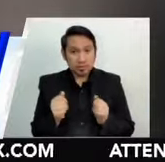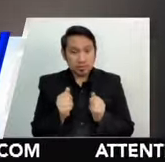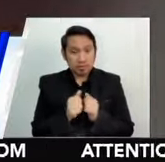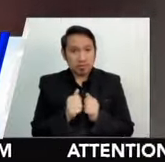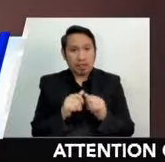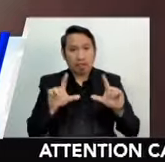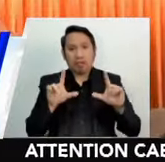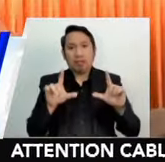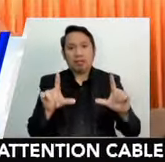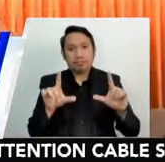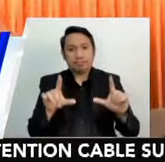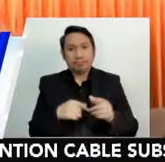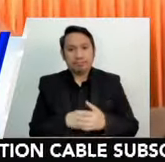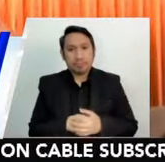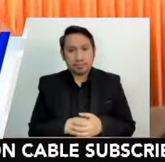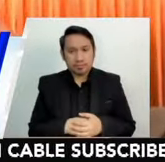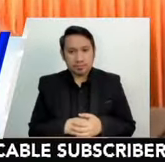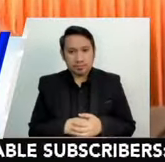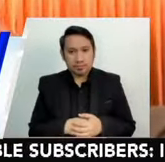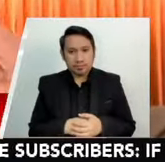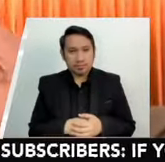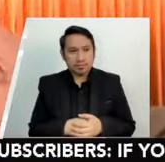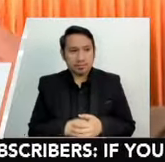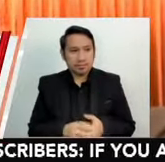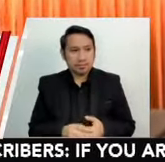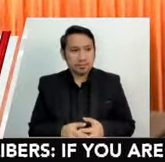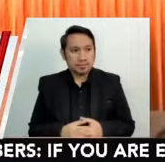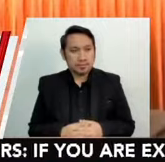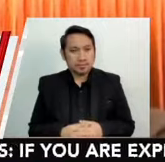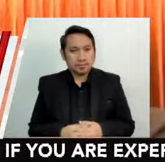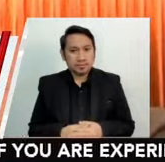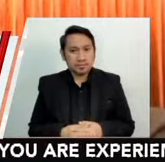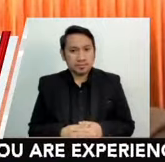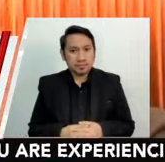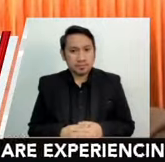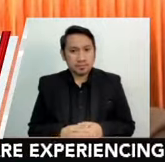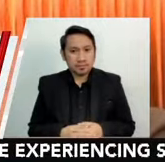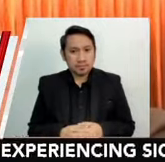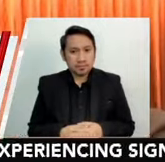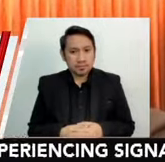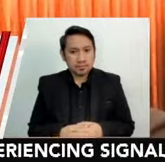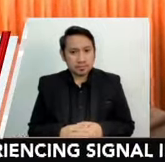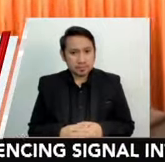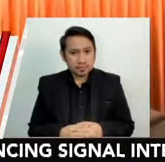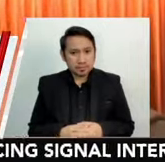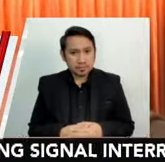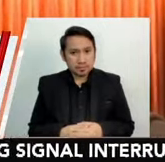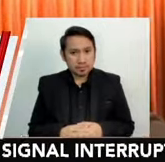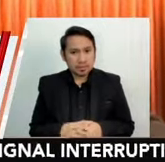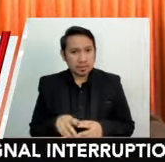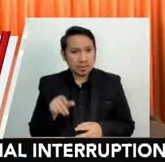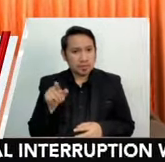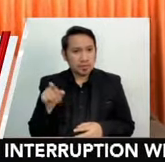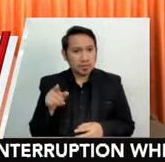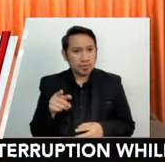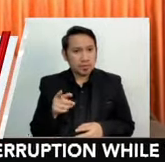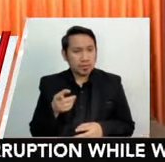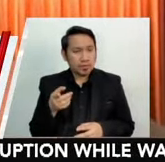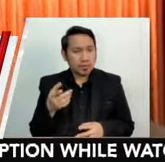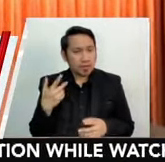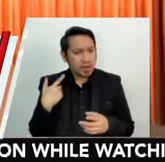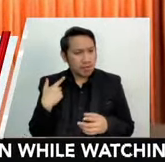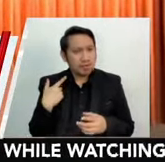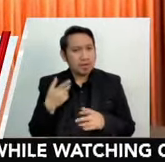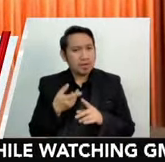Metro Manila. May nag-impo sa amin na somewhere in Surigao, doon siya nagkukubli. And